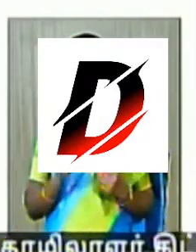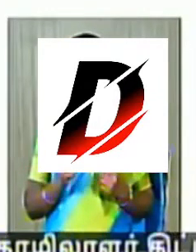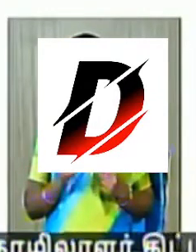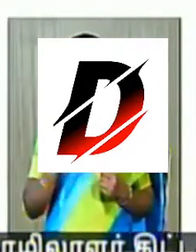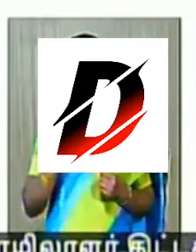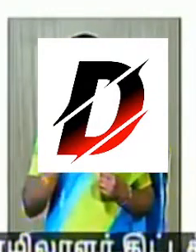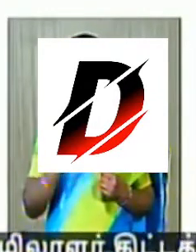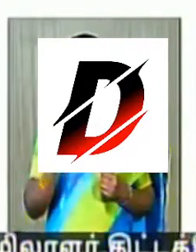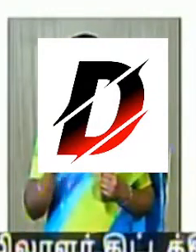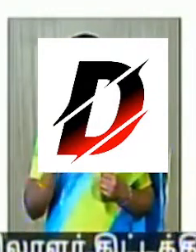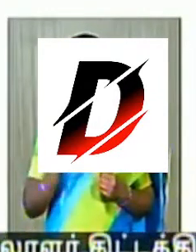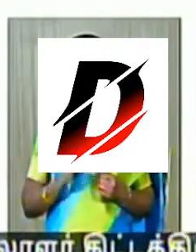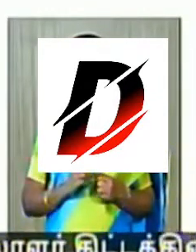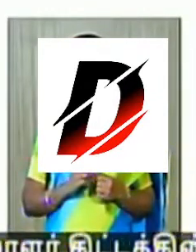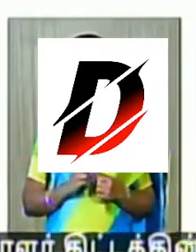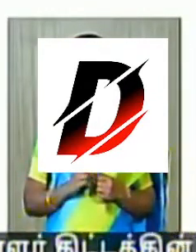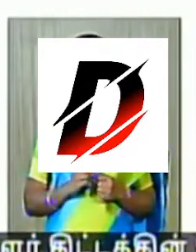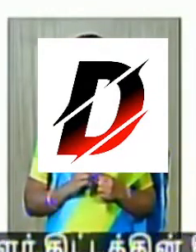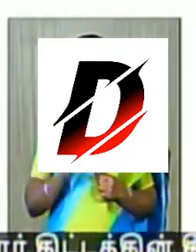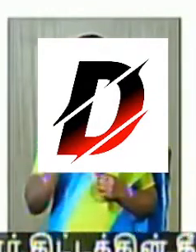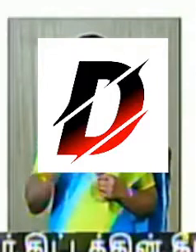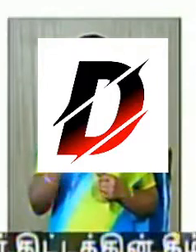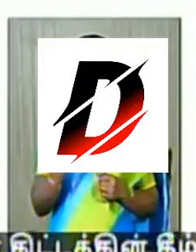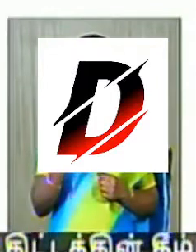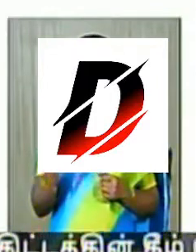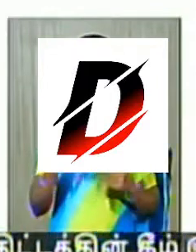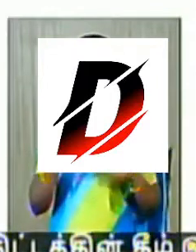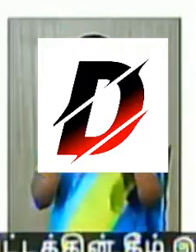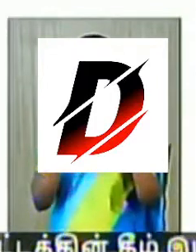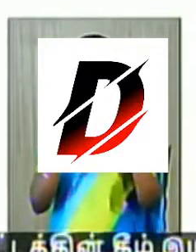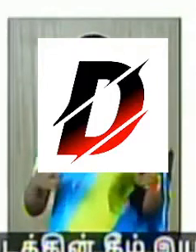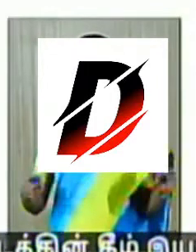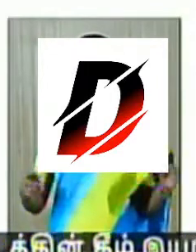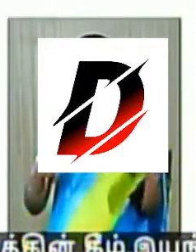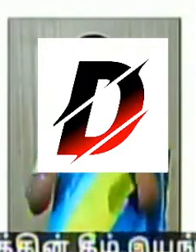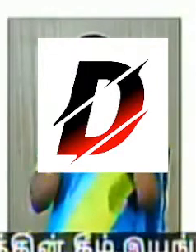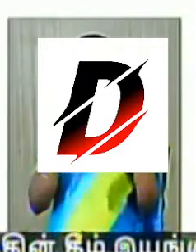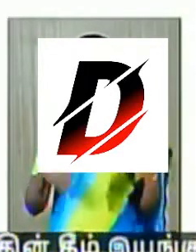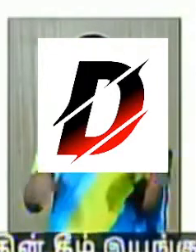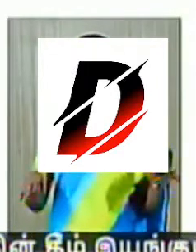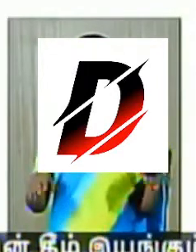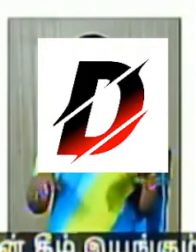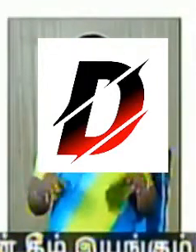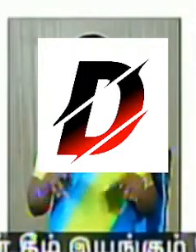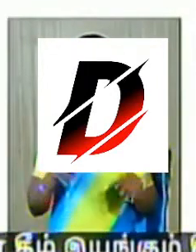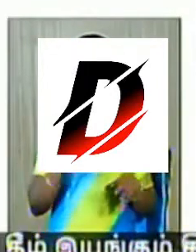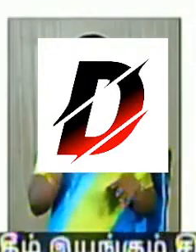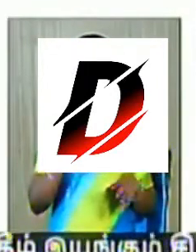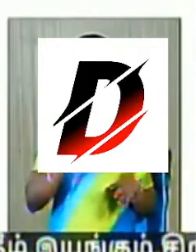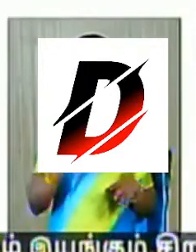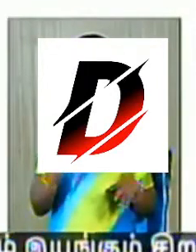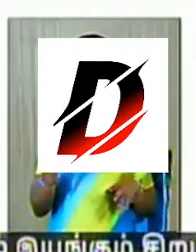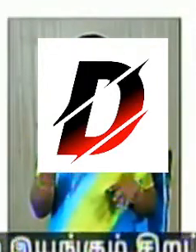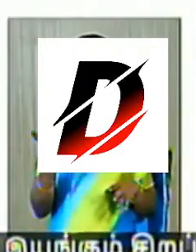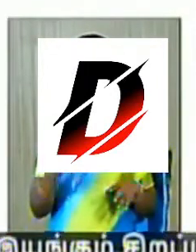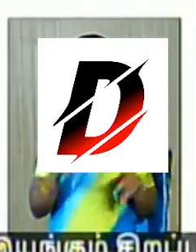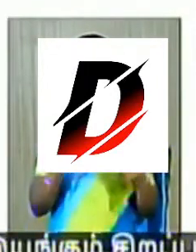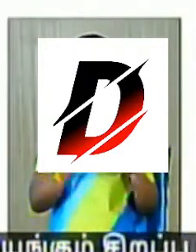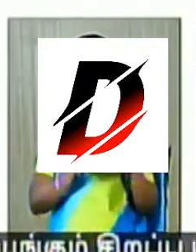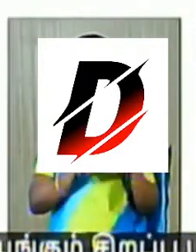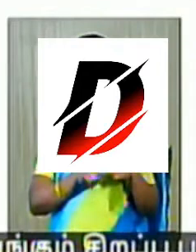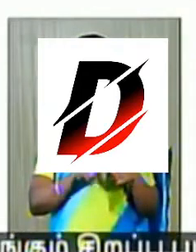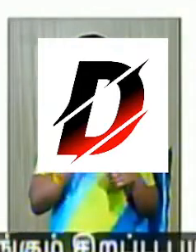தெரியுமே. அந்த 20 இரண்டு எண்களை நாம் எடுக்க வேண்டும். அந்த இரண்டு எண்களை பெருக்கினால் 20,